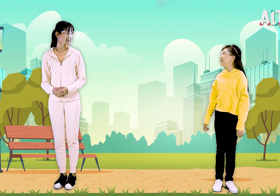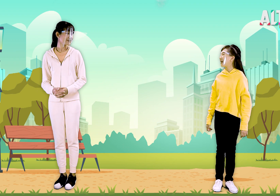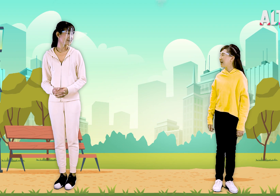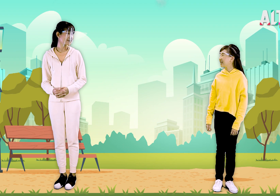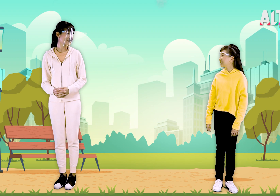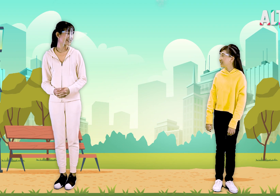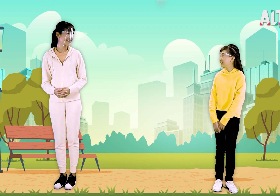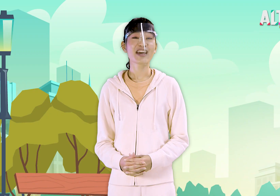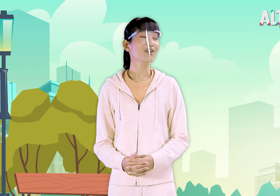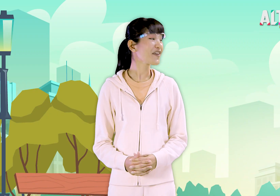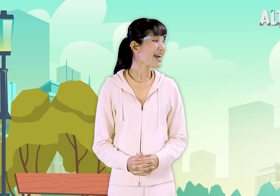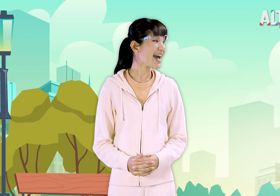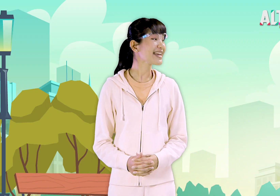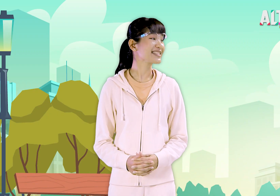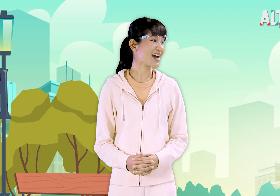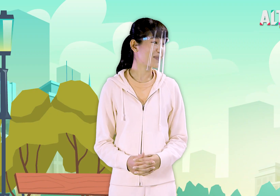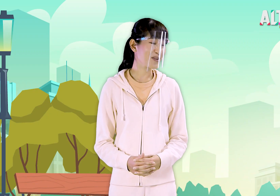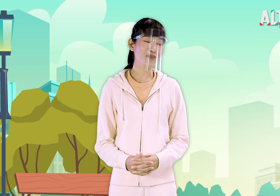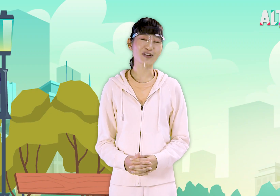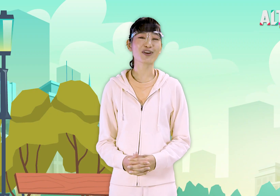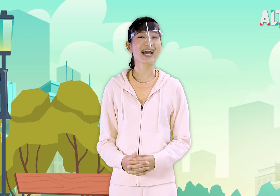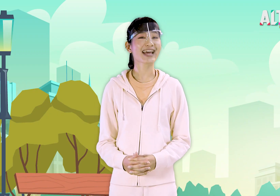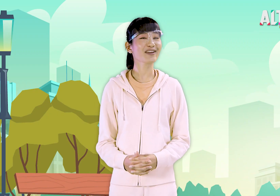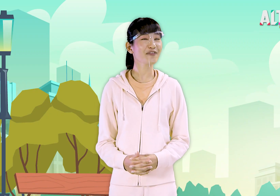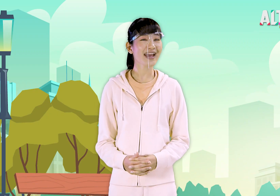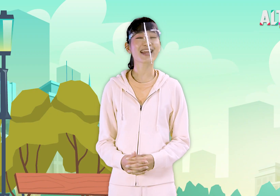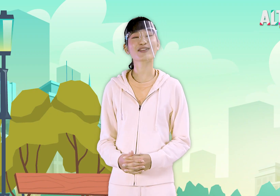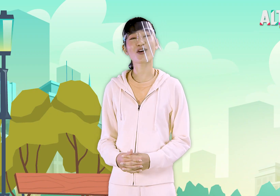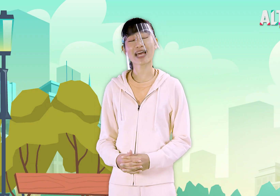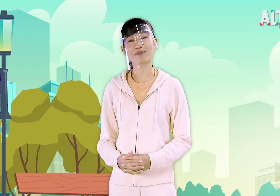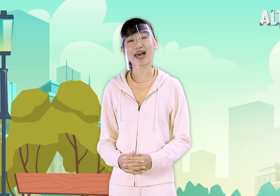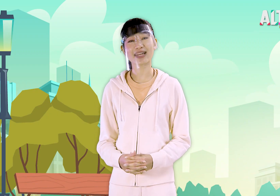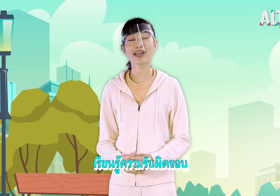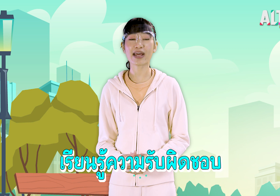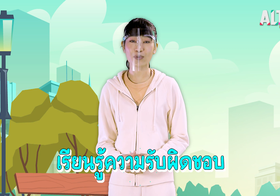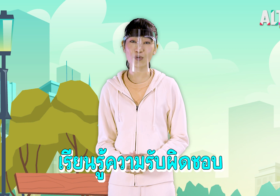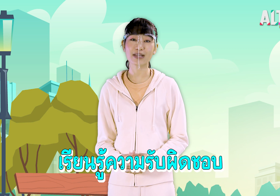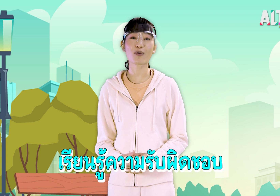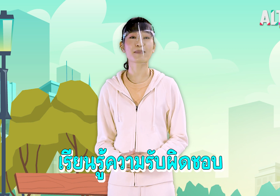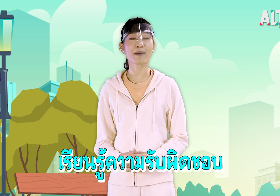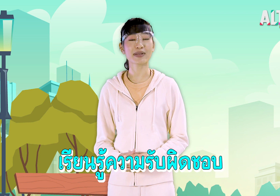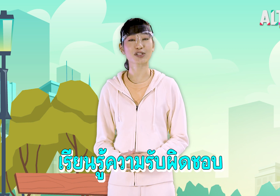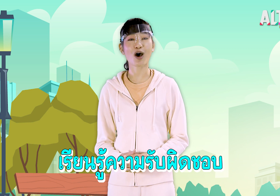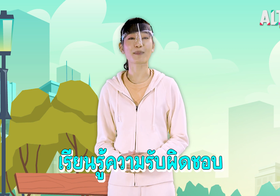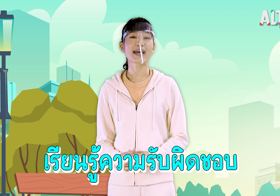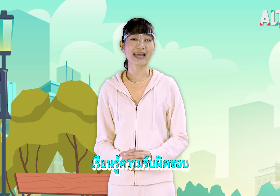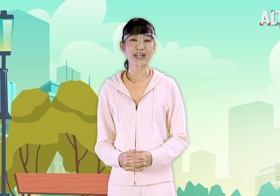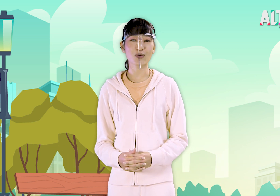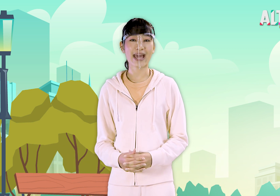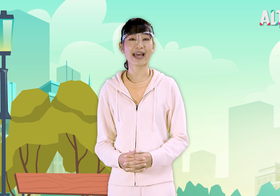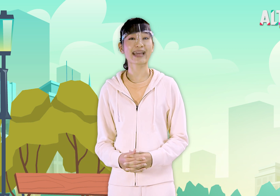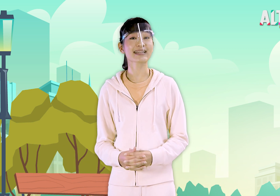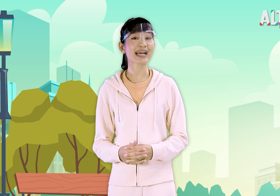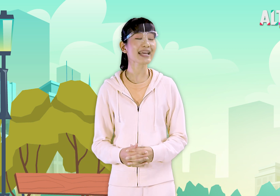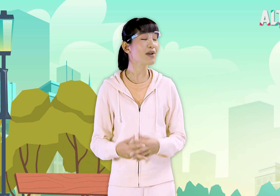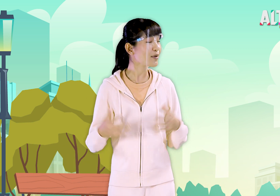ะมันลำบากมากเลย น้องเฟย์คะกิจกรรมนี้ครูฝนต้องการให้น้องเฟย์และน้องๆทางบ้านได้เรียนรู้ถึงความรับผิดชอบการดู